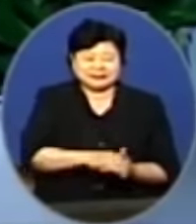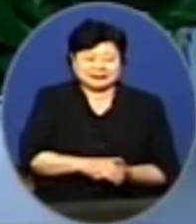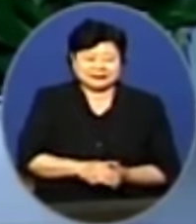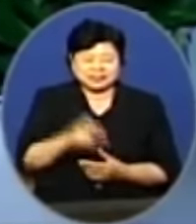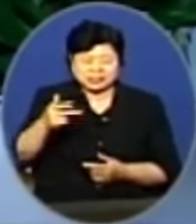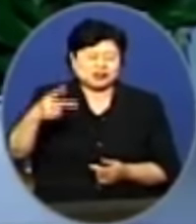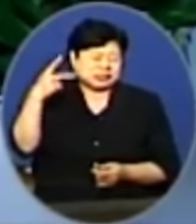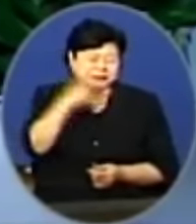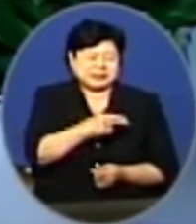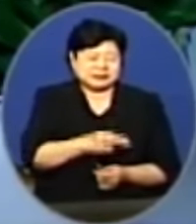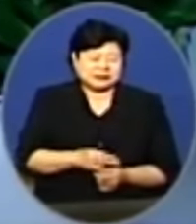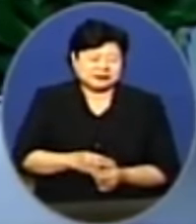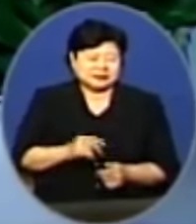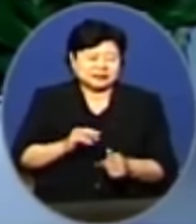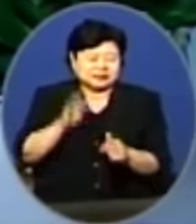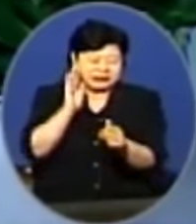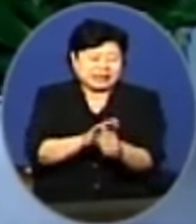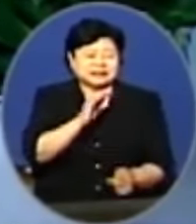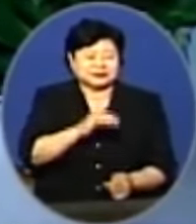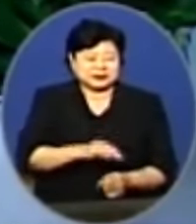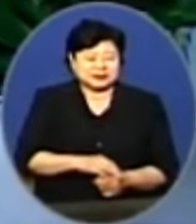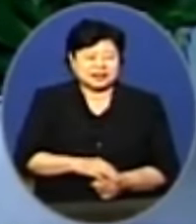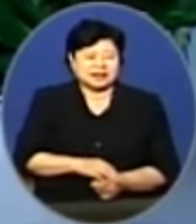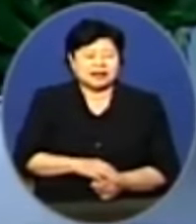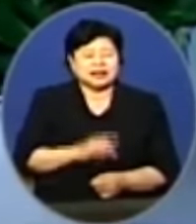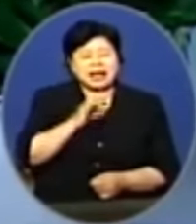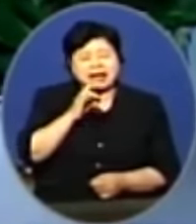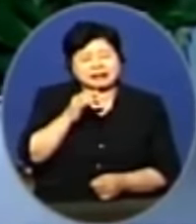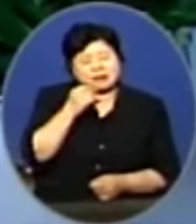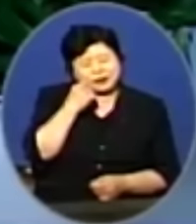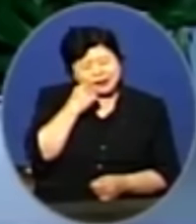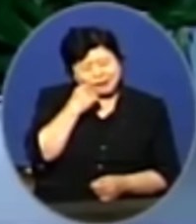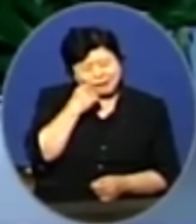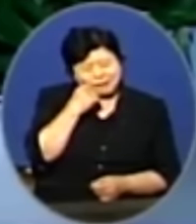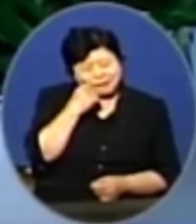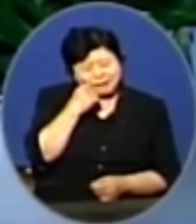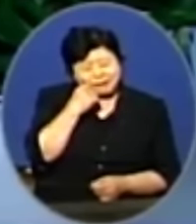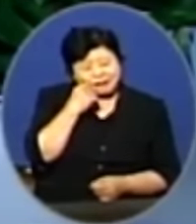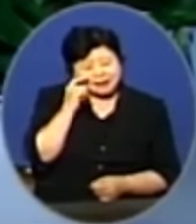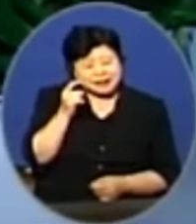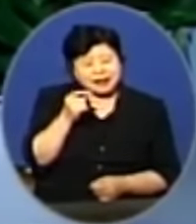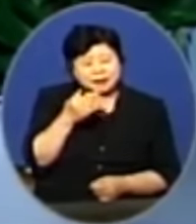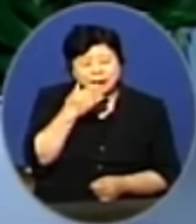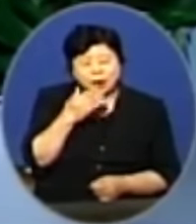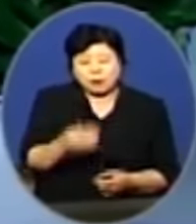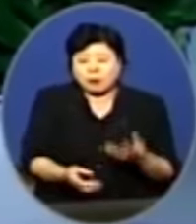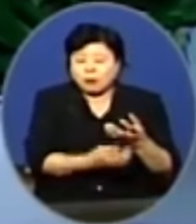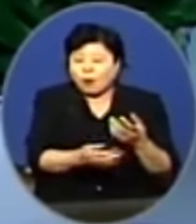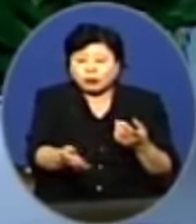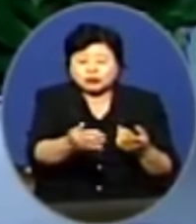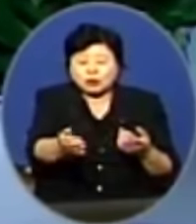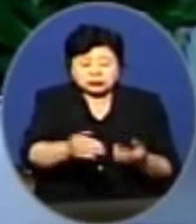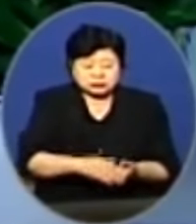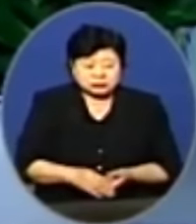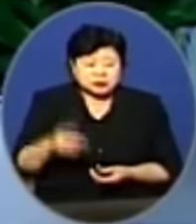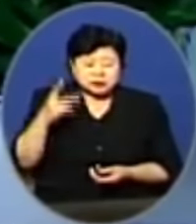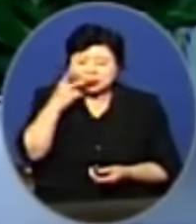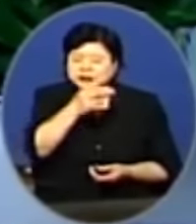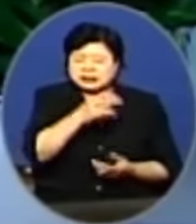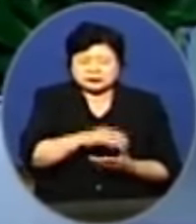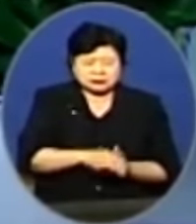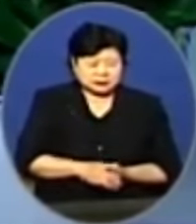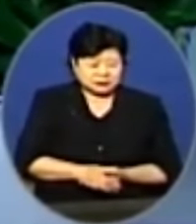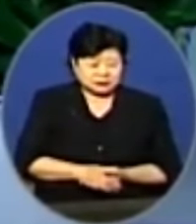일주일 금식. 아유, 나는 안 돼요. 밥, 내일부터 밥 안 해? 내일부터 밥